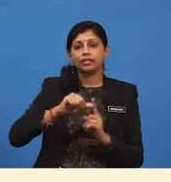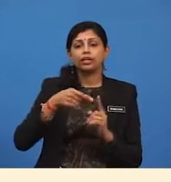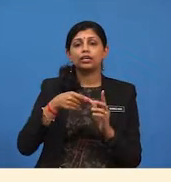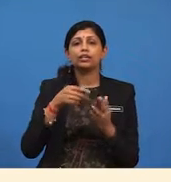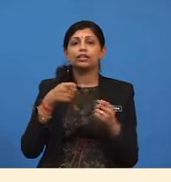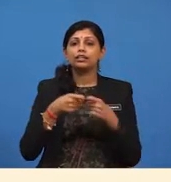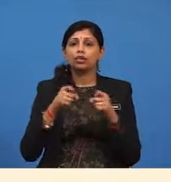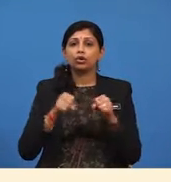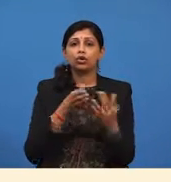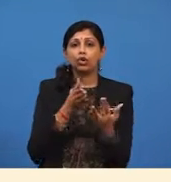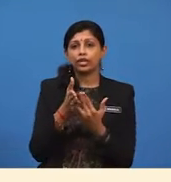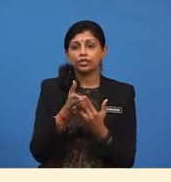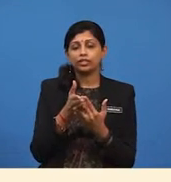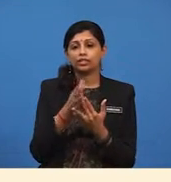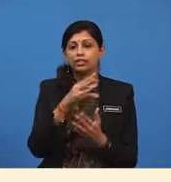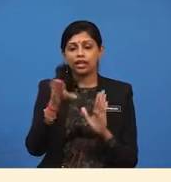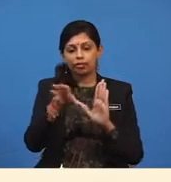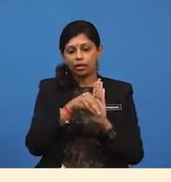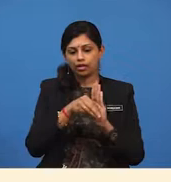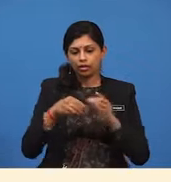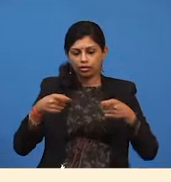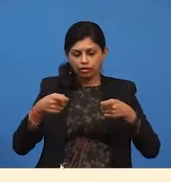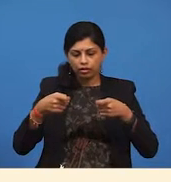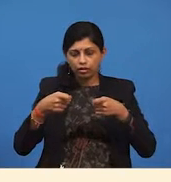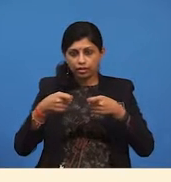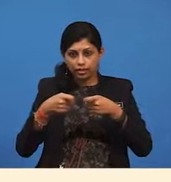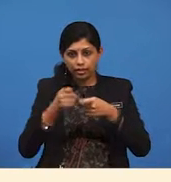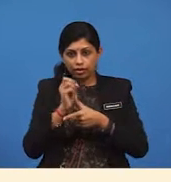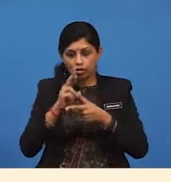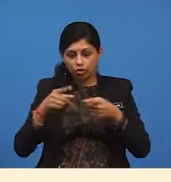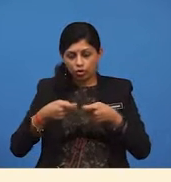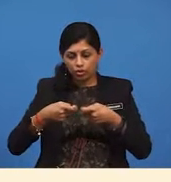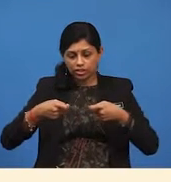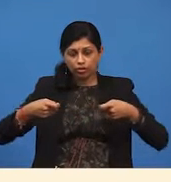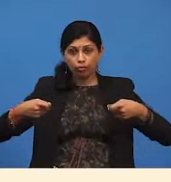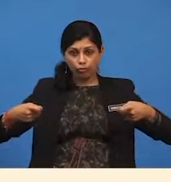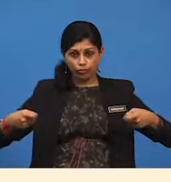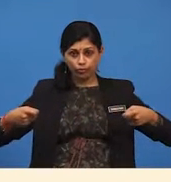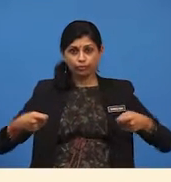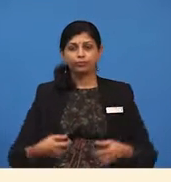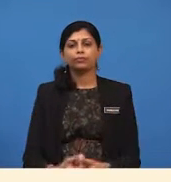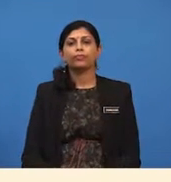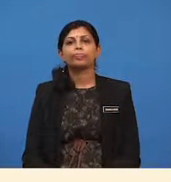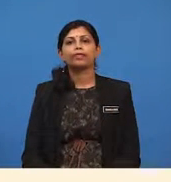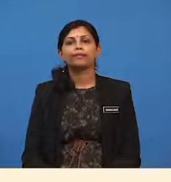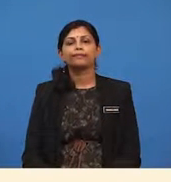magnet saling mendekati atau menjauhi antara satu sama lain.